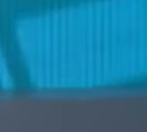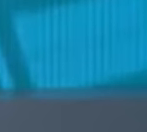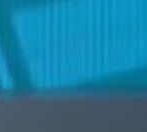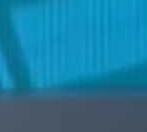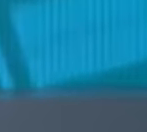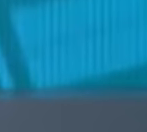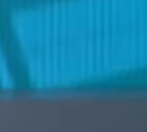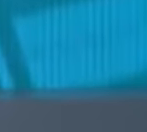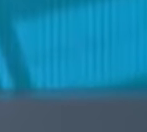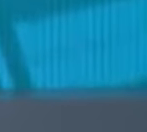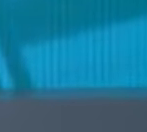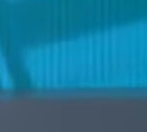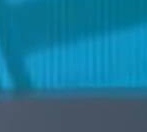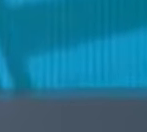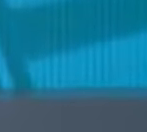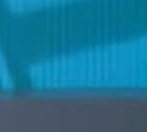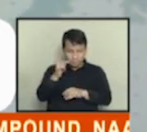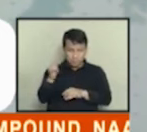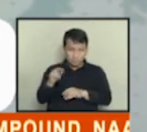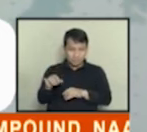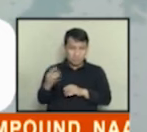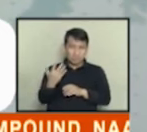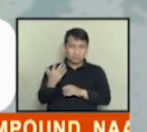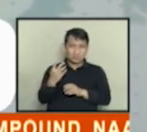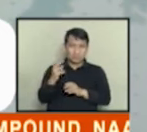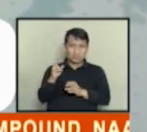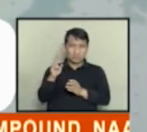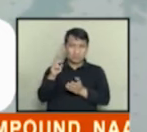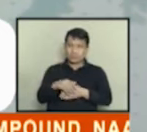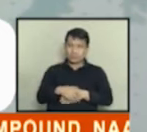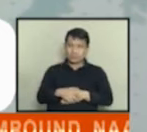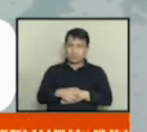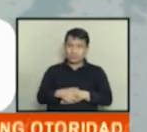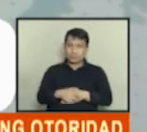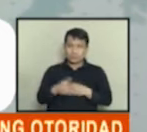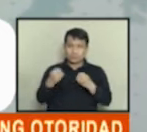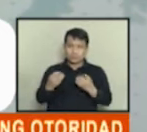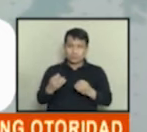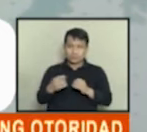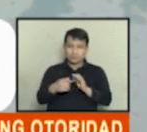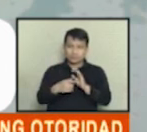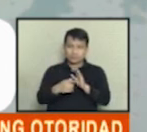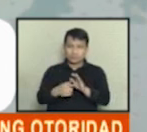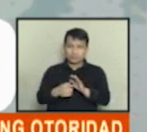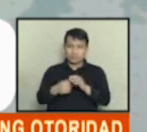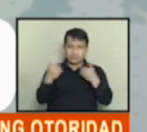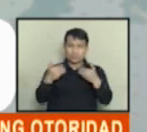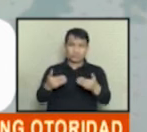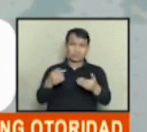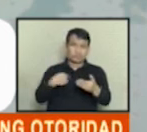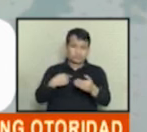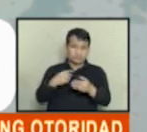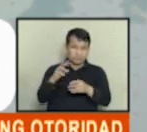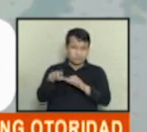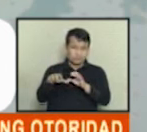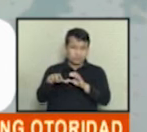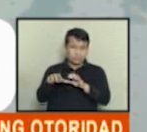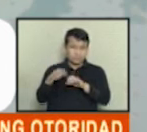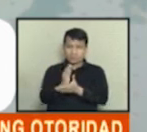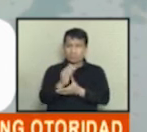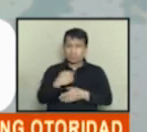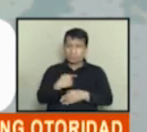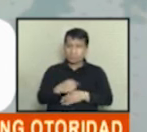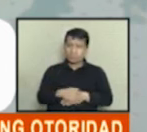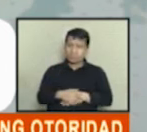abroad. Lagi ako nanonood lang. Wala pang 2 million sa lang followers na. Ngayon 10 million na. Still nanonood pa rin ako. Kaya alam ko yung karapatan